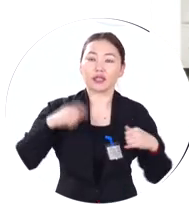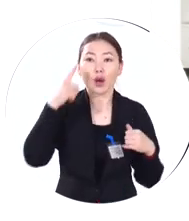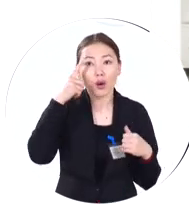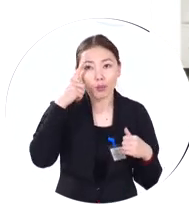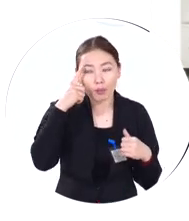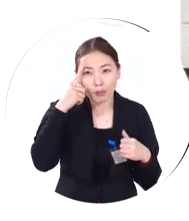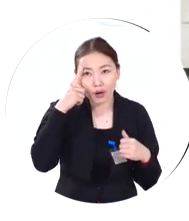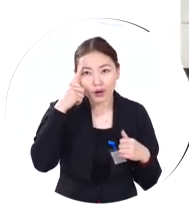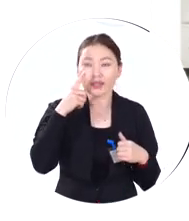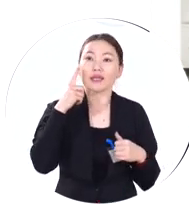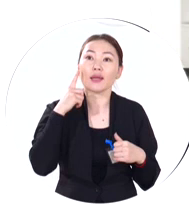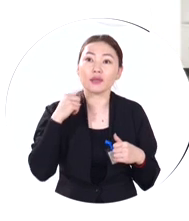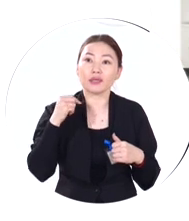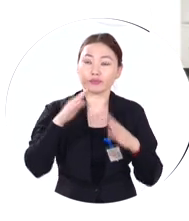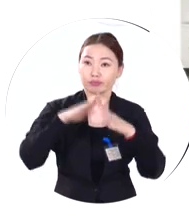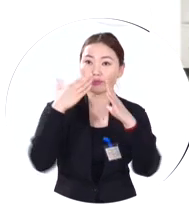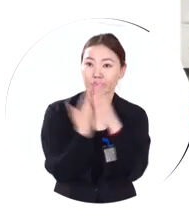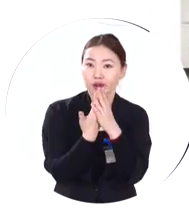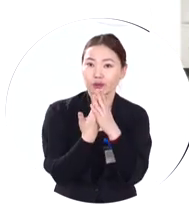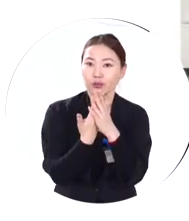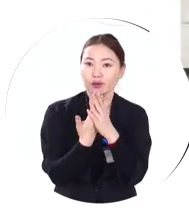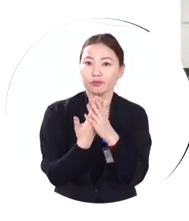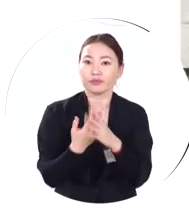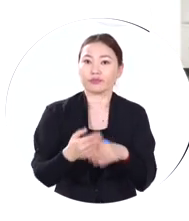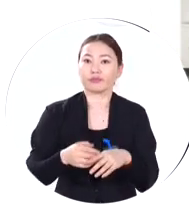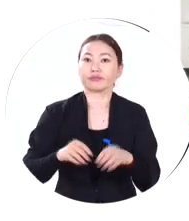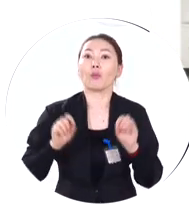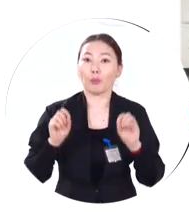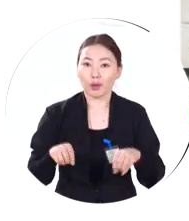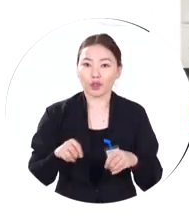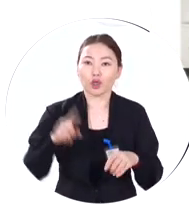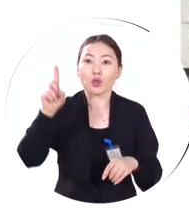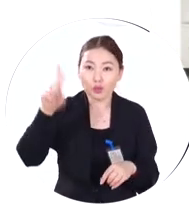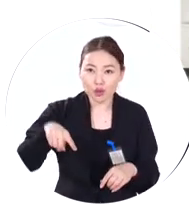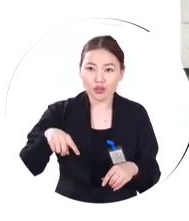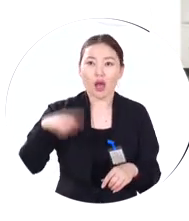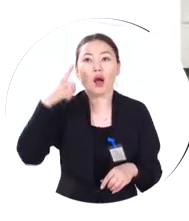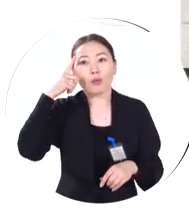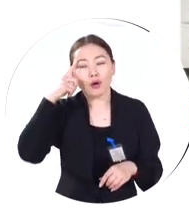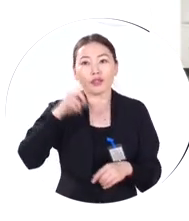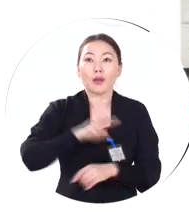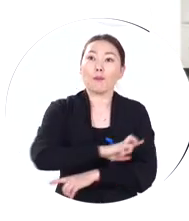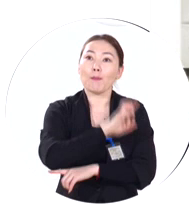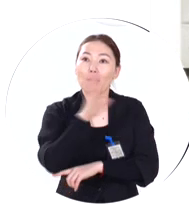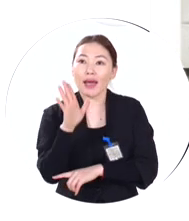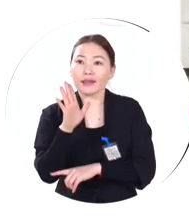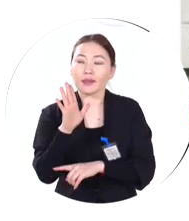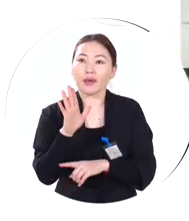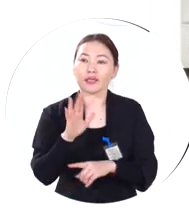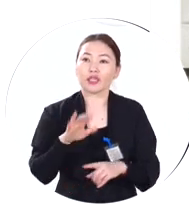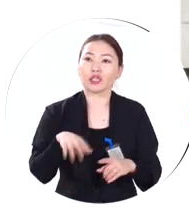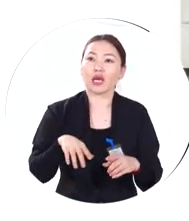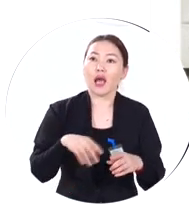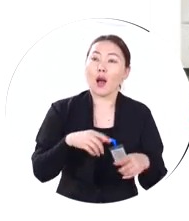Гадаад Монголын төрийг засах явдлын яамны бүтцийг өөрчлөх. Хятад иргэдийн Монголд олноор нь суршуулах Ар